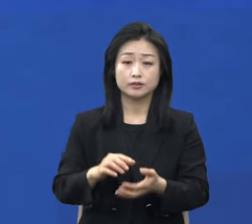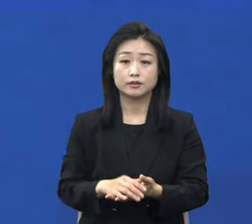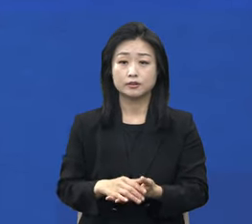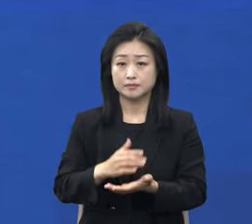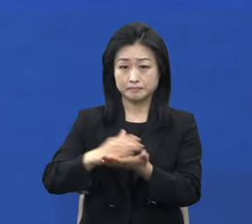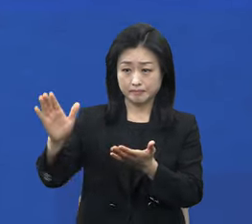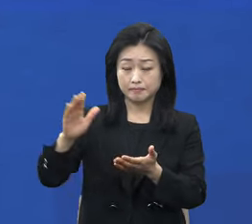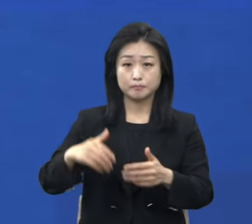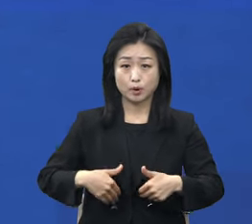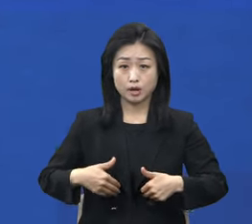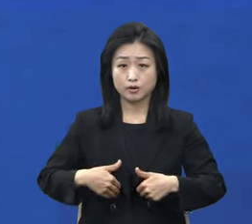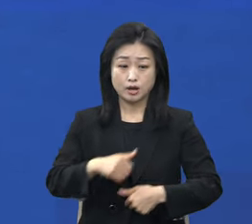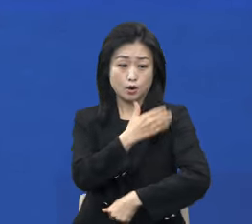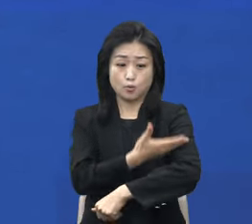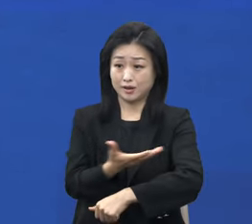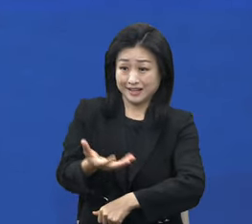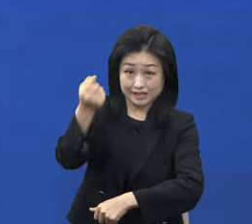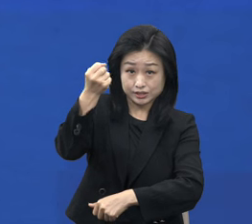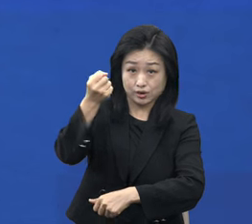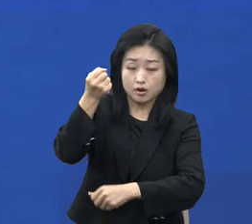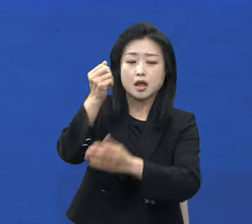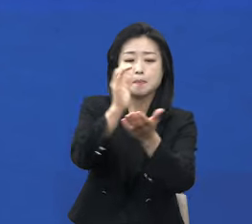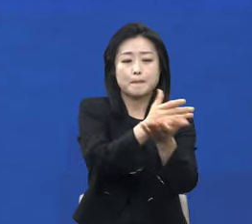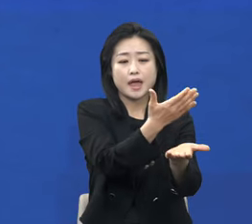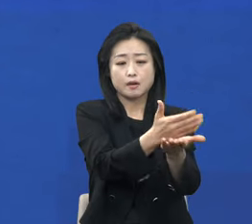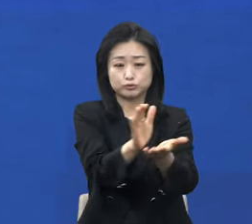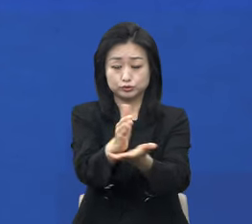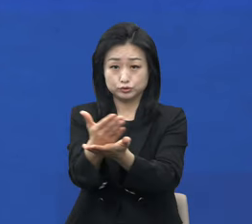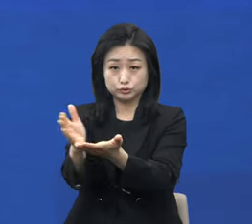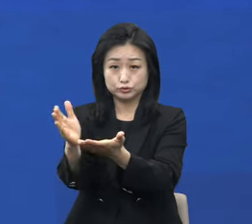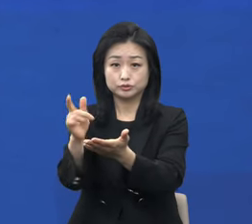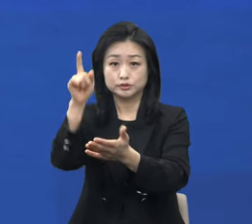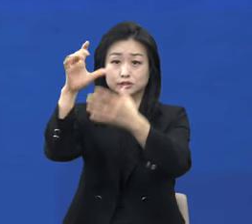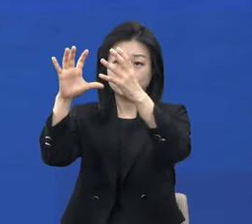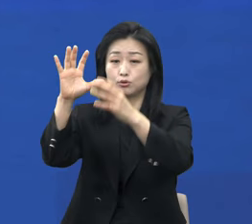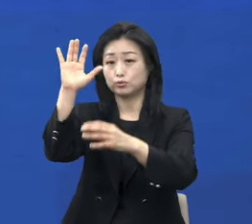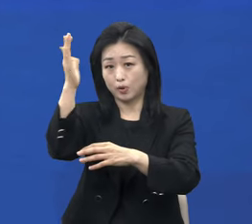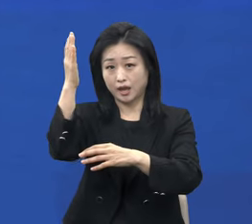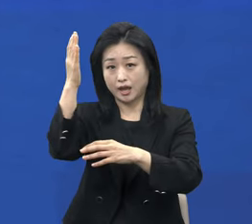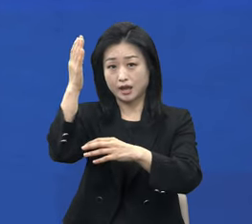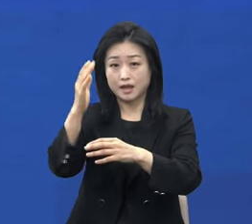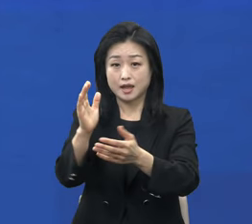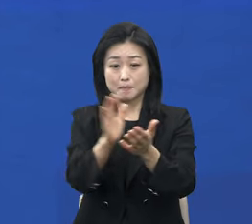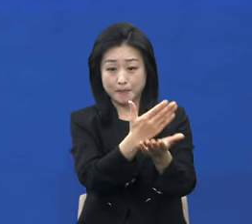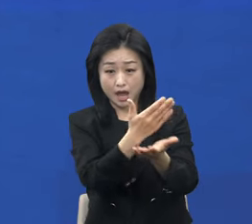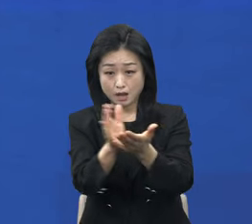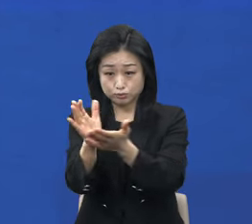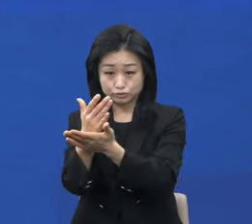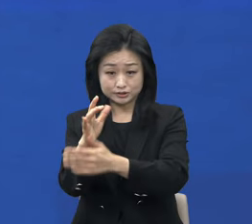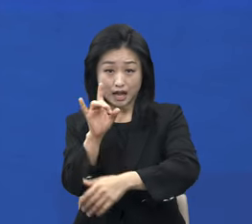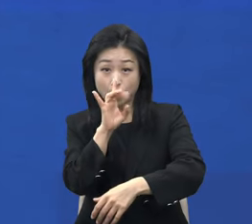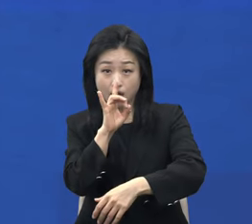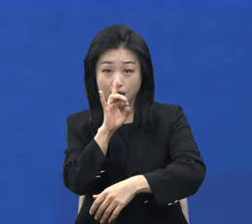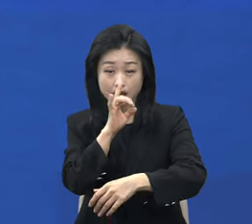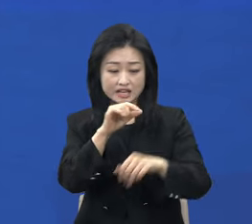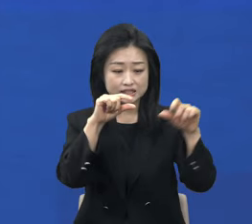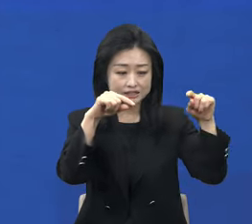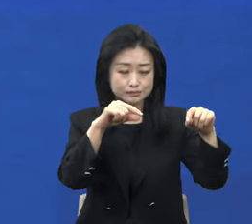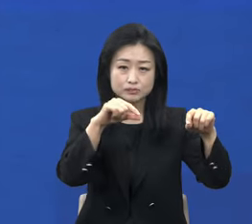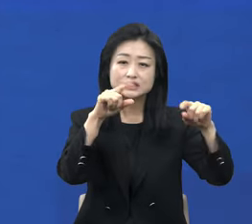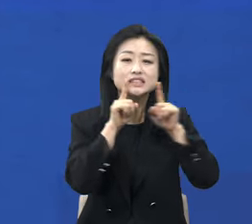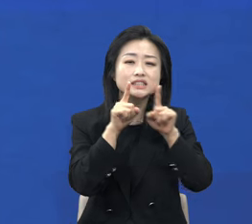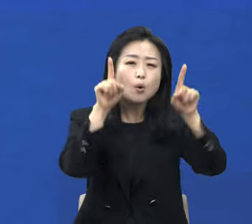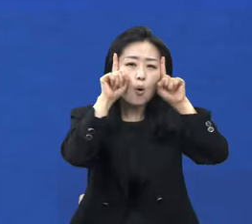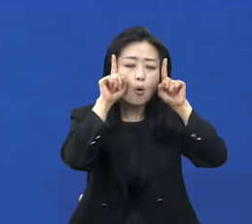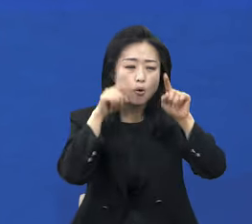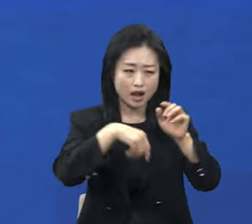배웠습니다. 저희가 배분을 잘하면 천국으로 가지만 배분이 잘못되면 지옥으로 간다라는 말씀을 드리는 겁니다.